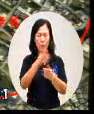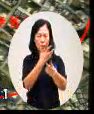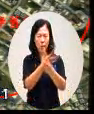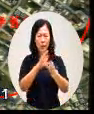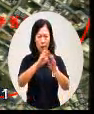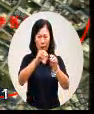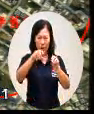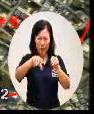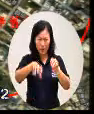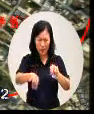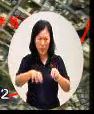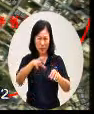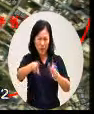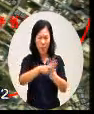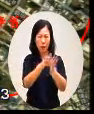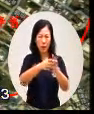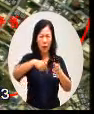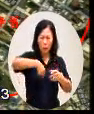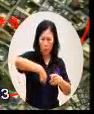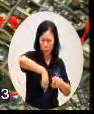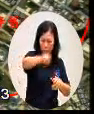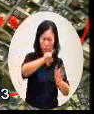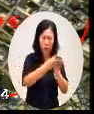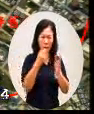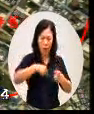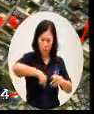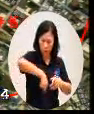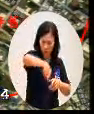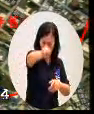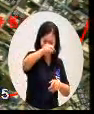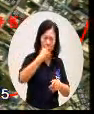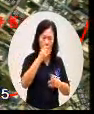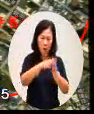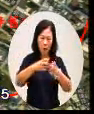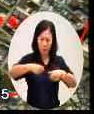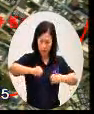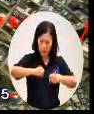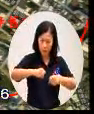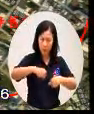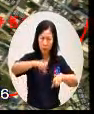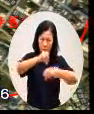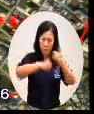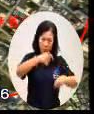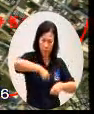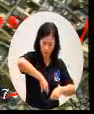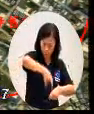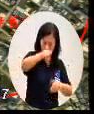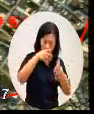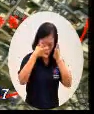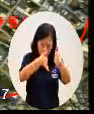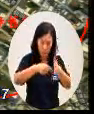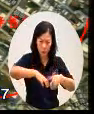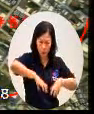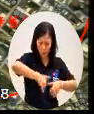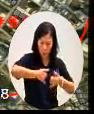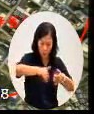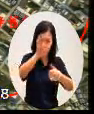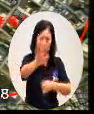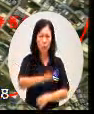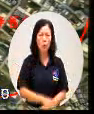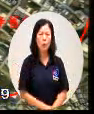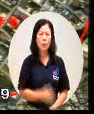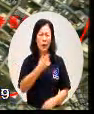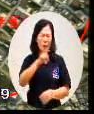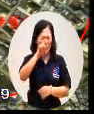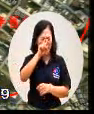呢，往南阿溪古堡路个一个单向的机慢车专用道，看等下看图片个。啊，只南阿溪古堡路